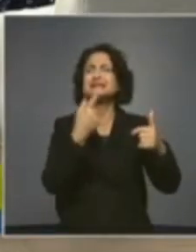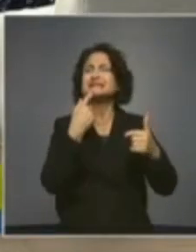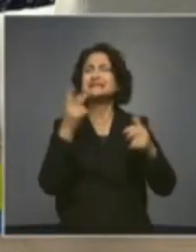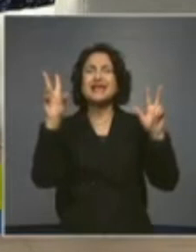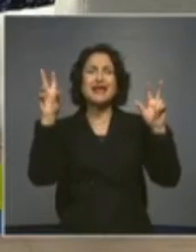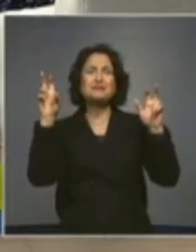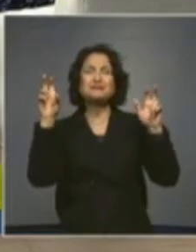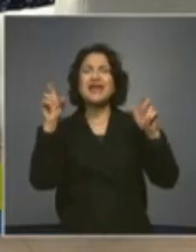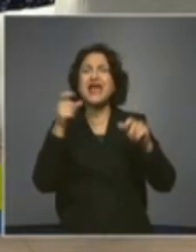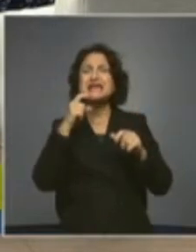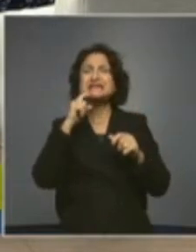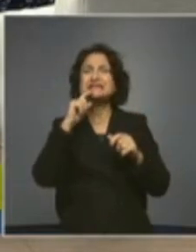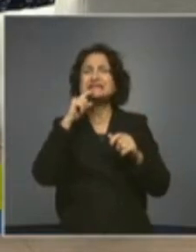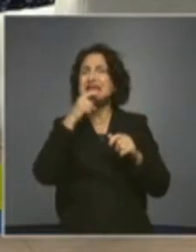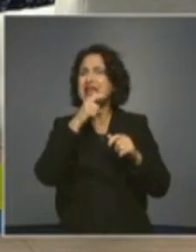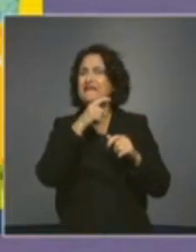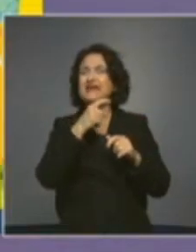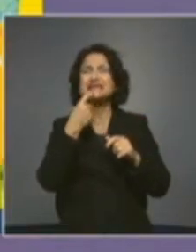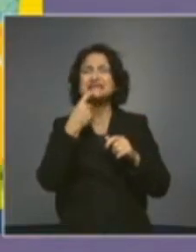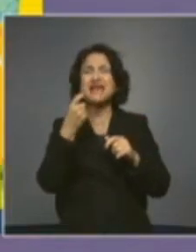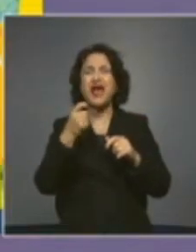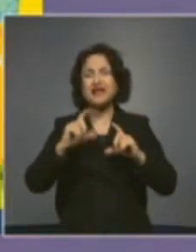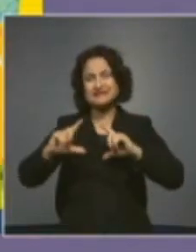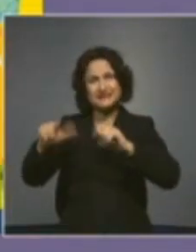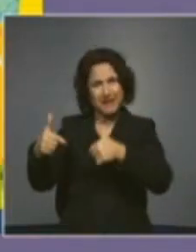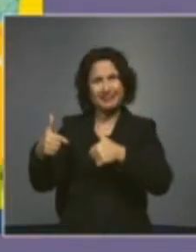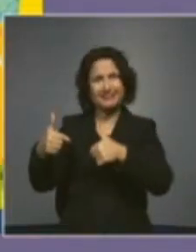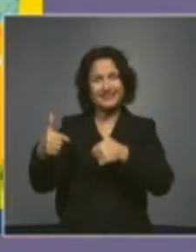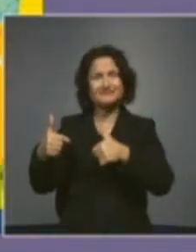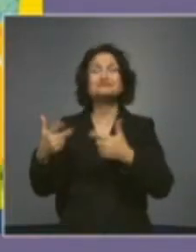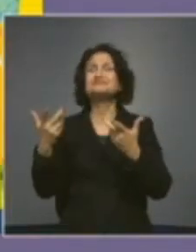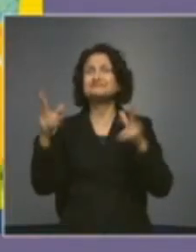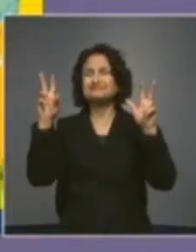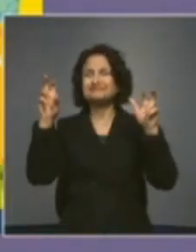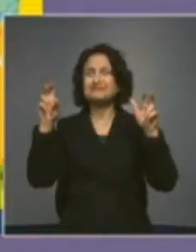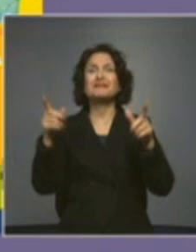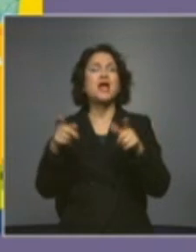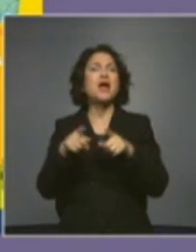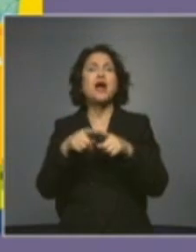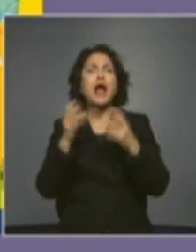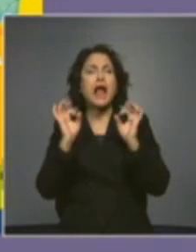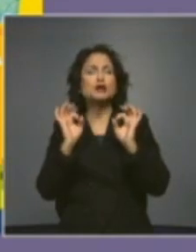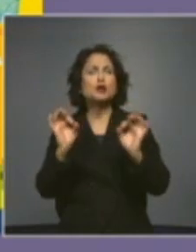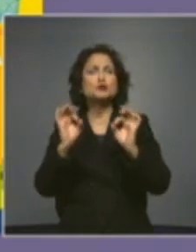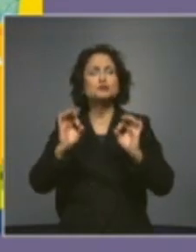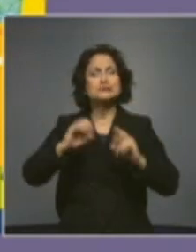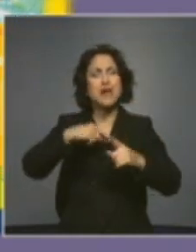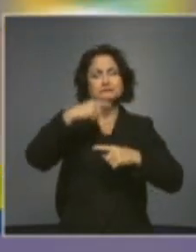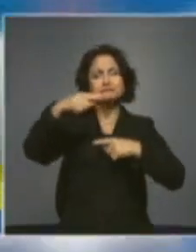смет и характерното при нея е, че показвате как могат да бъдат рециклирани отпадъците, защо е толкова